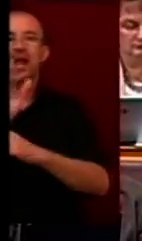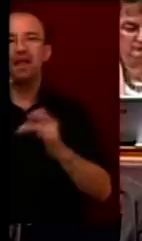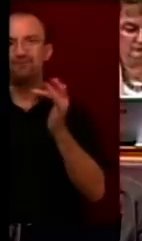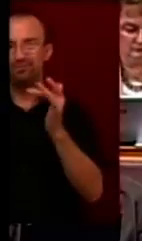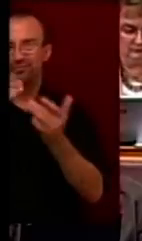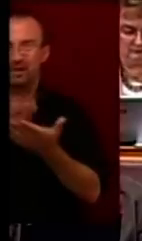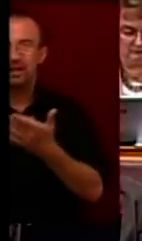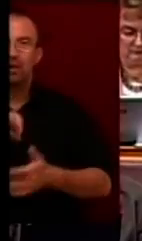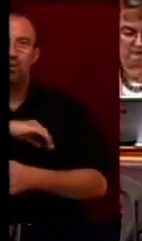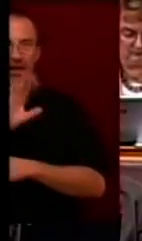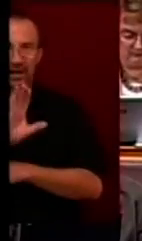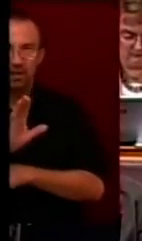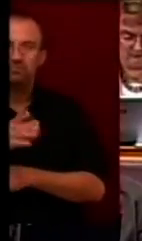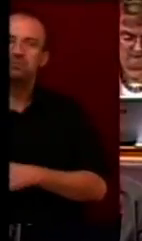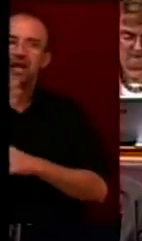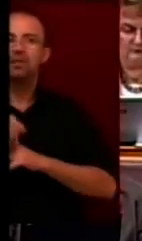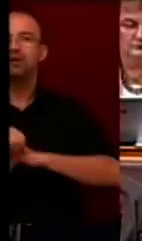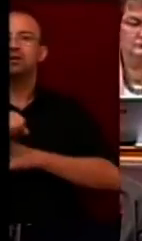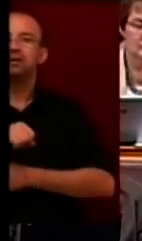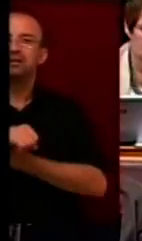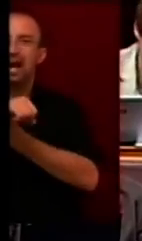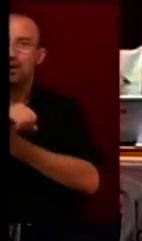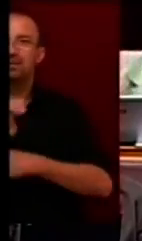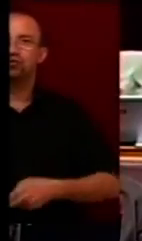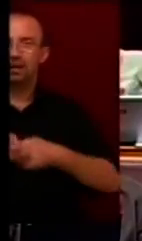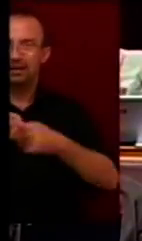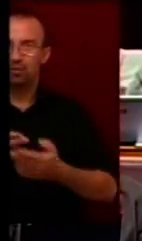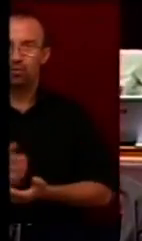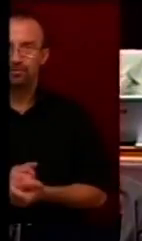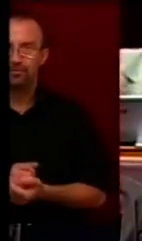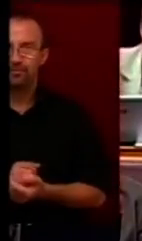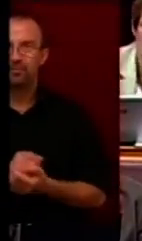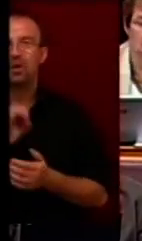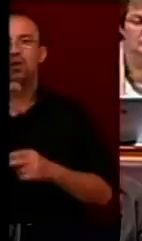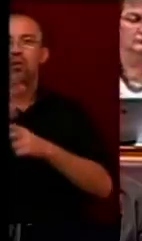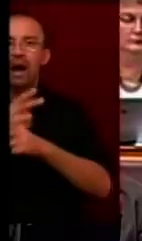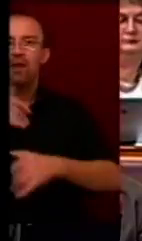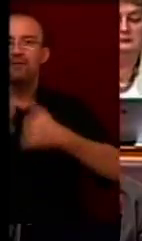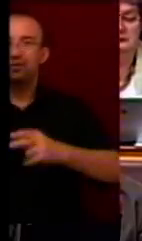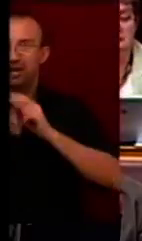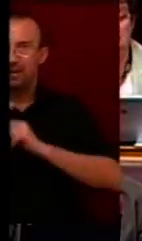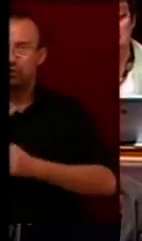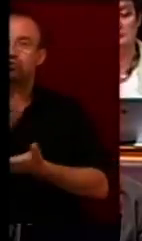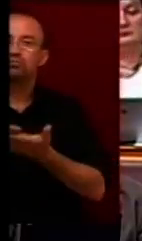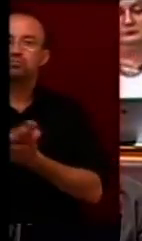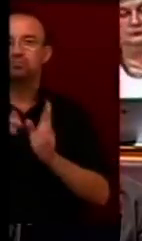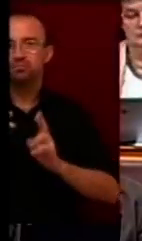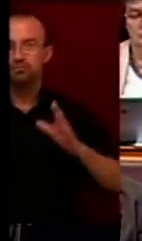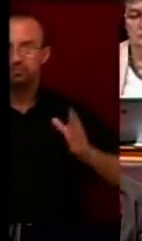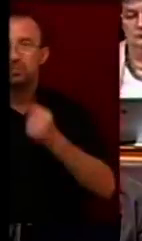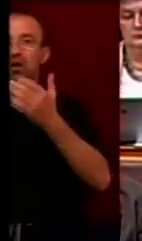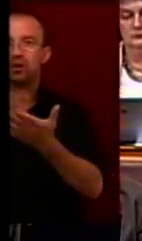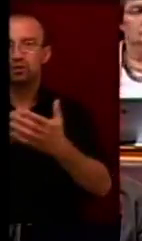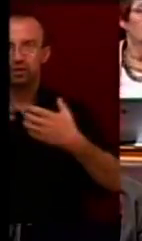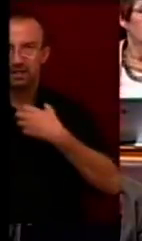akar lenni a polgárnak, hanem támasza és segítője. A jó állam egyben versenyképes állam is, amely lehetőséget teremt a